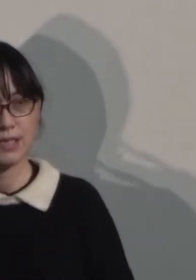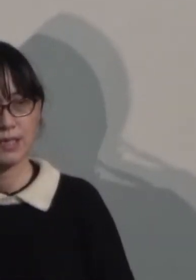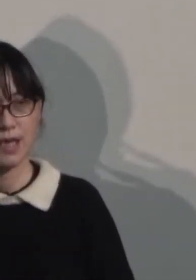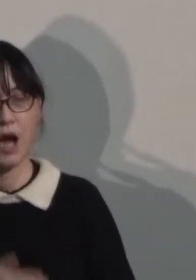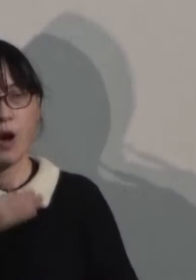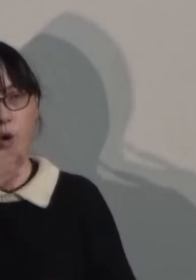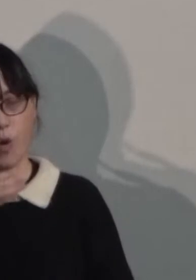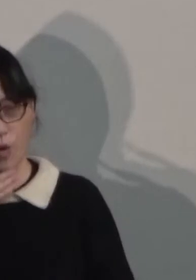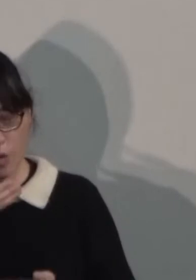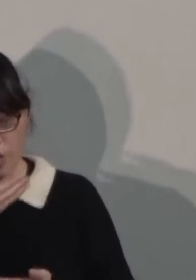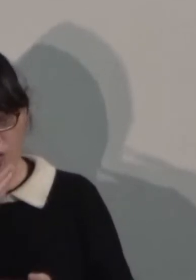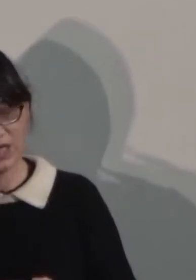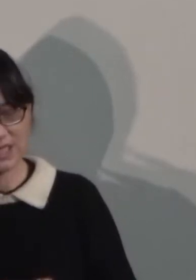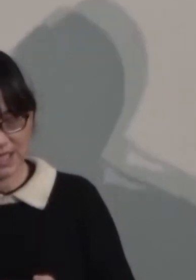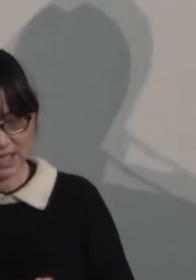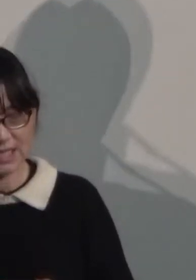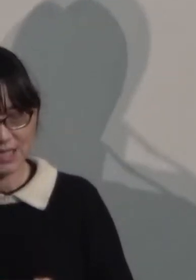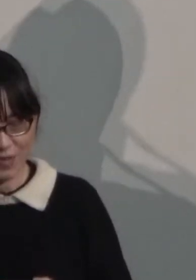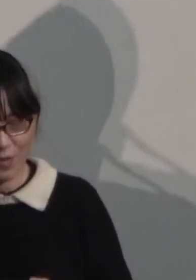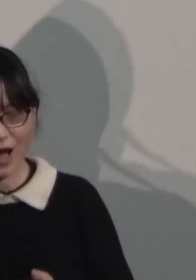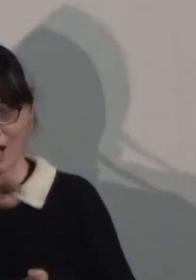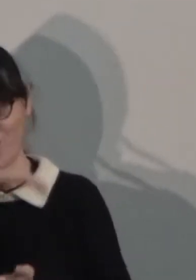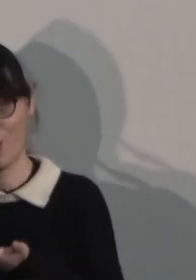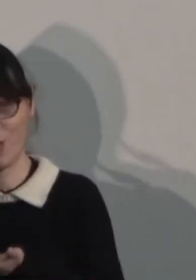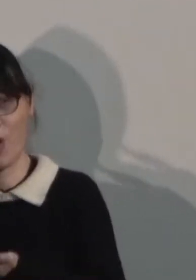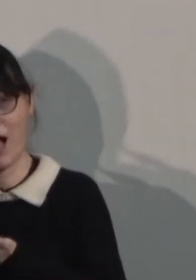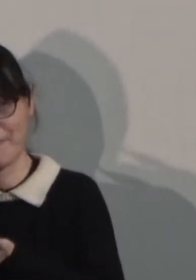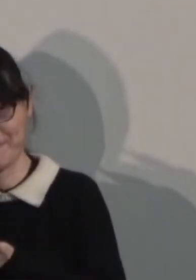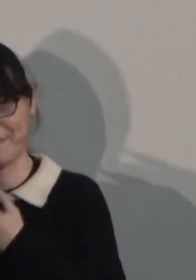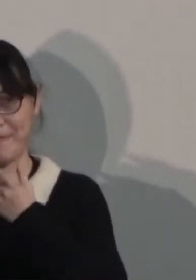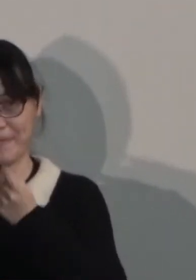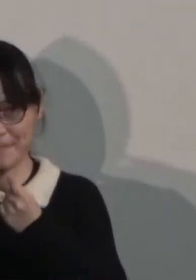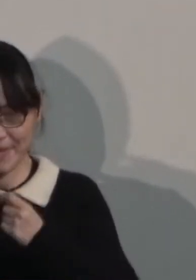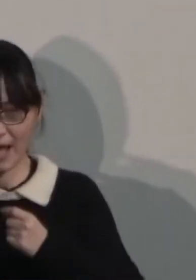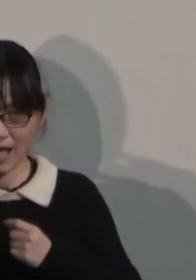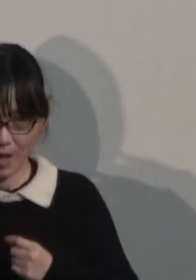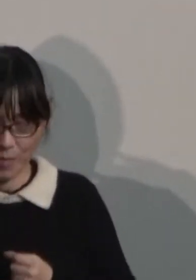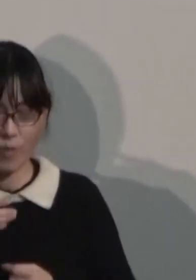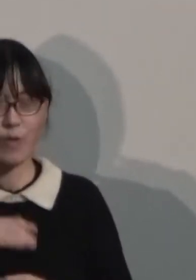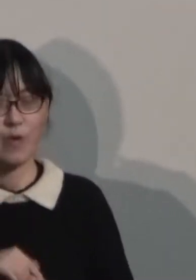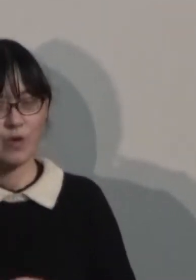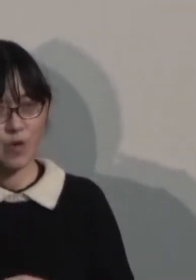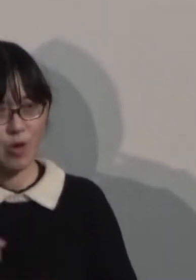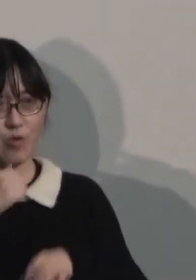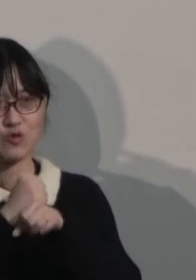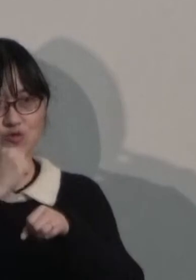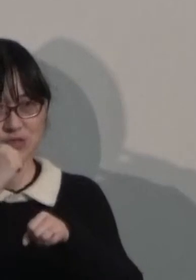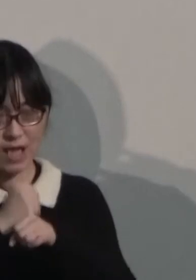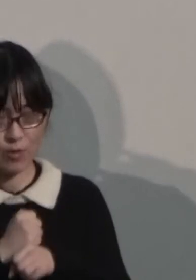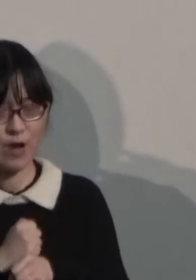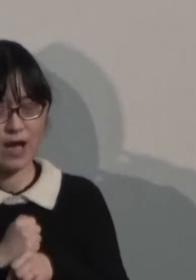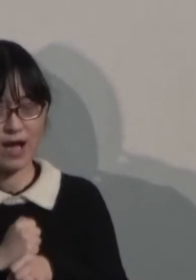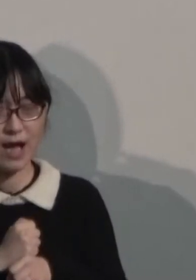かに美味しいのはご飯そのものだが、それらを作ったの